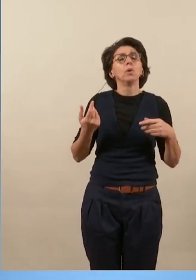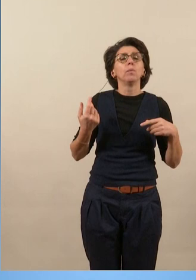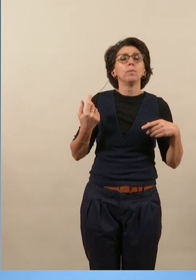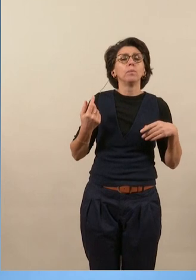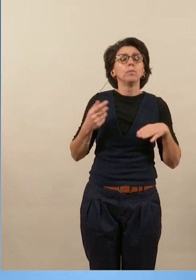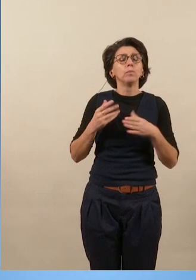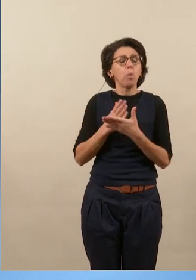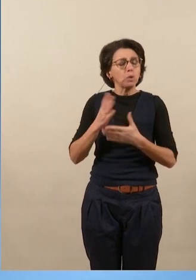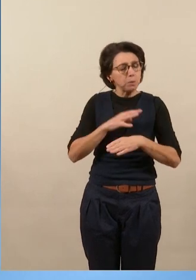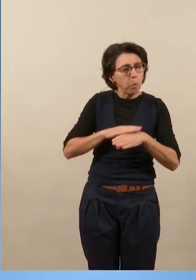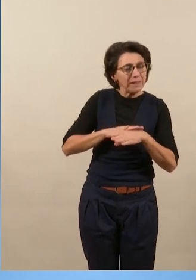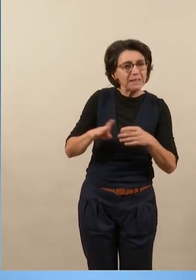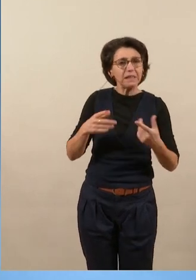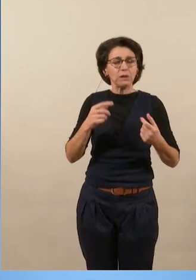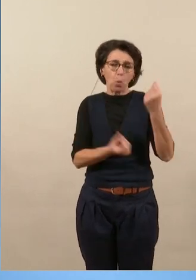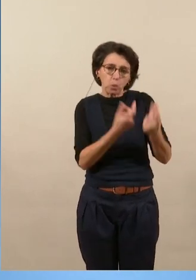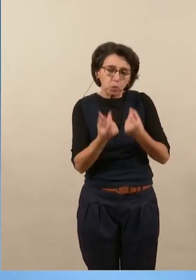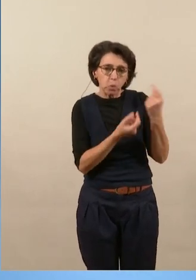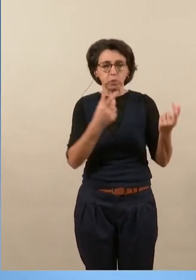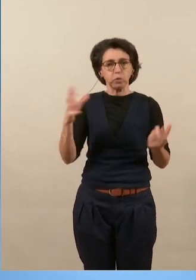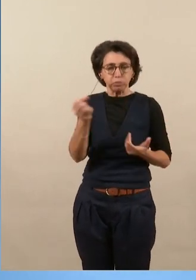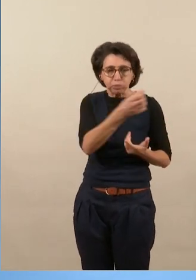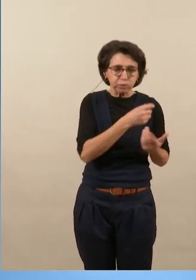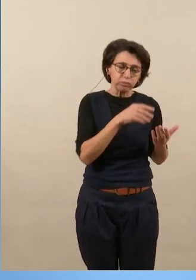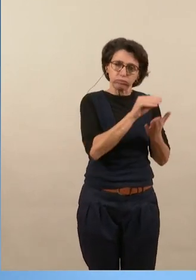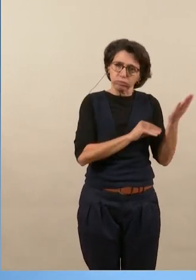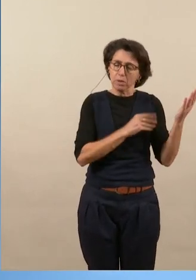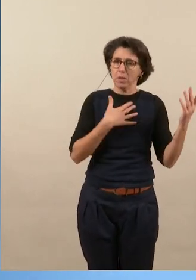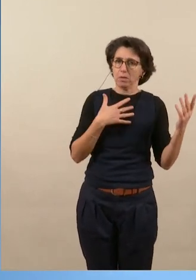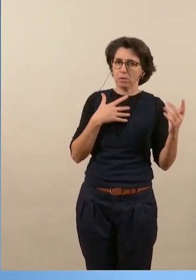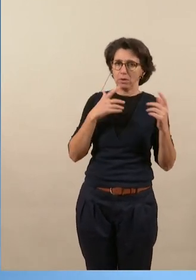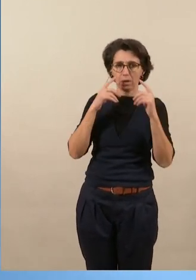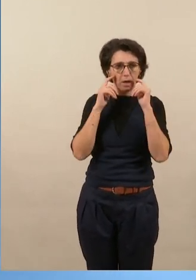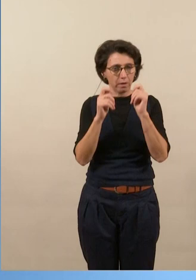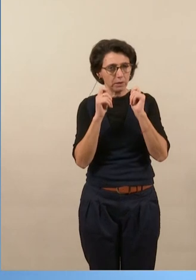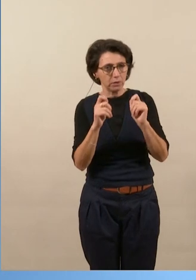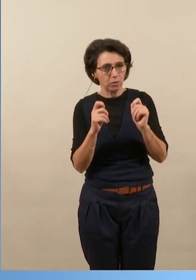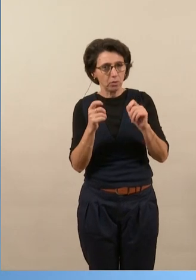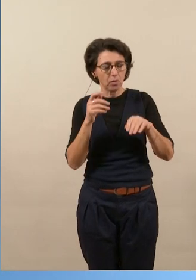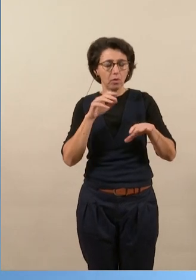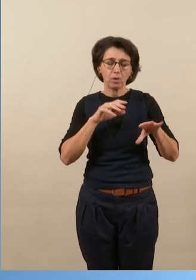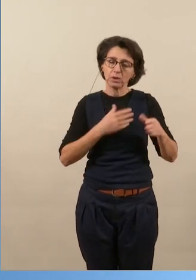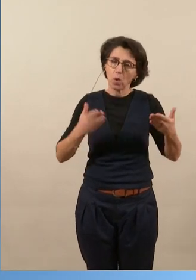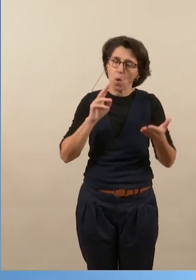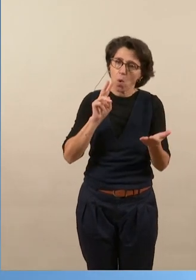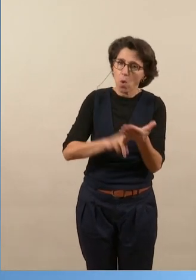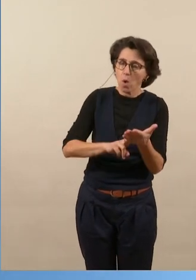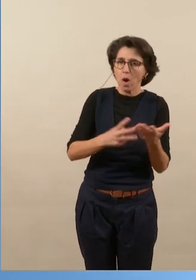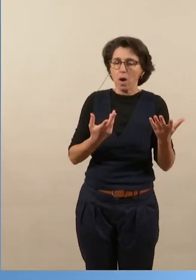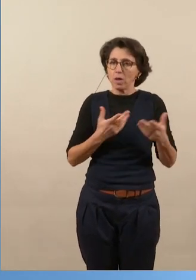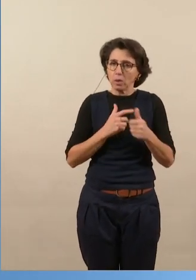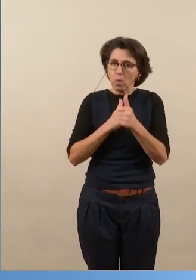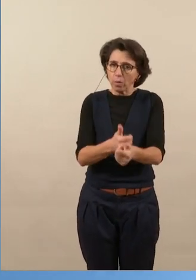construits il faut cependant rester vigilant et réaliste la construction budgétaire d'une collectivité est assez